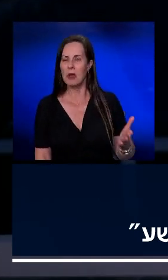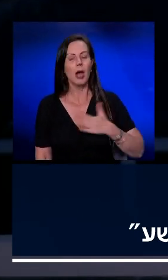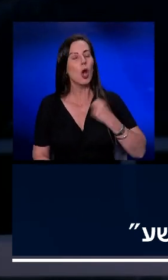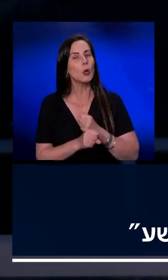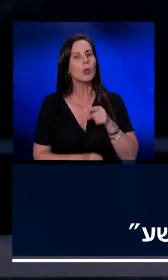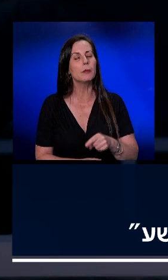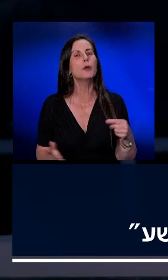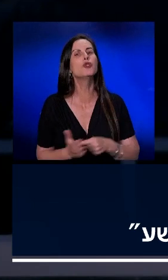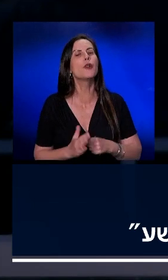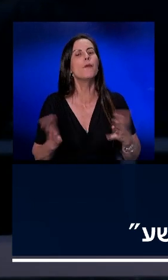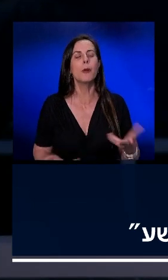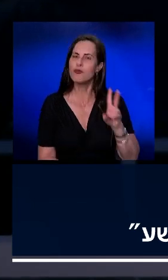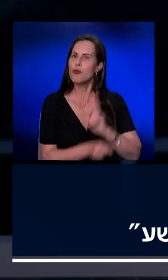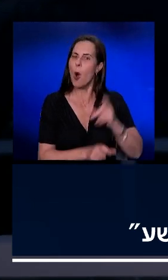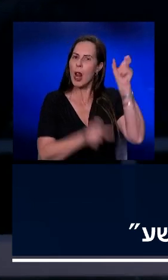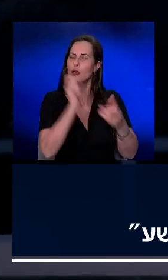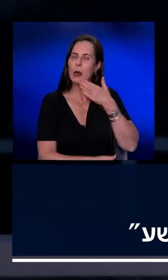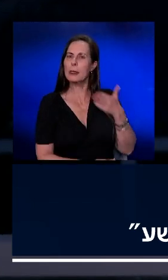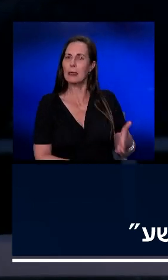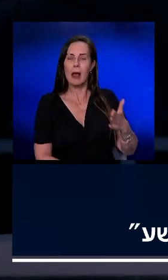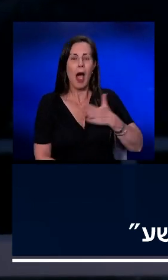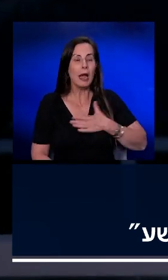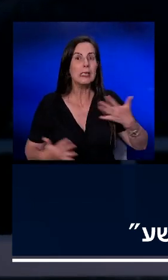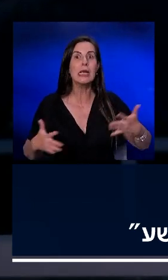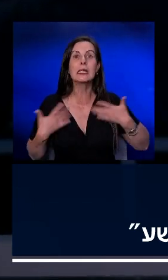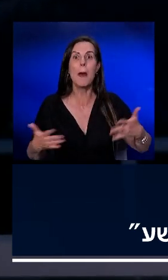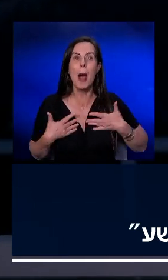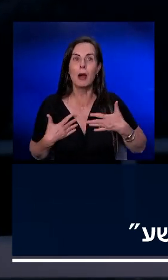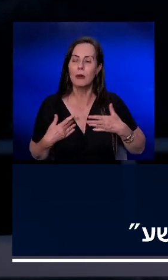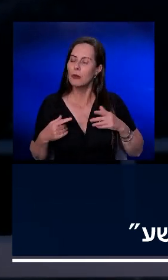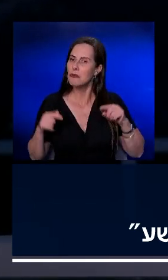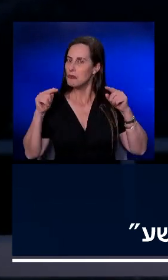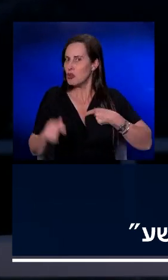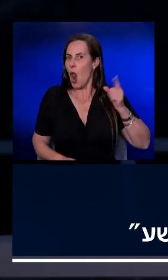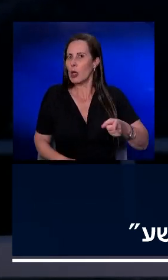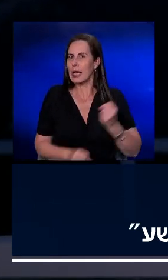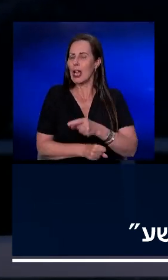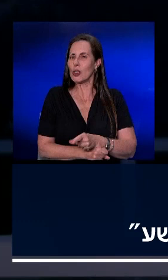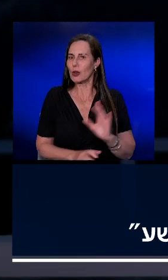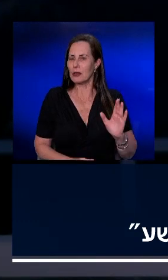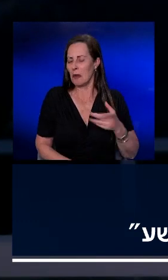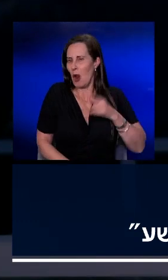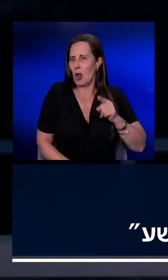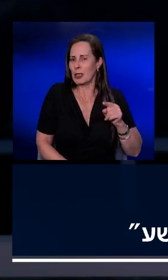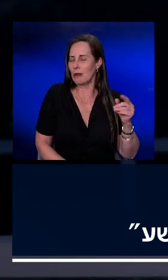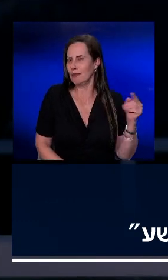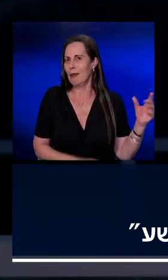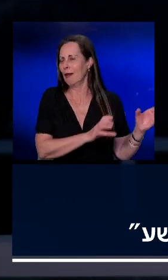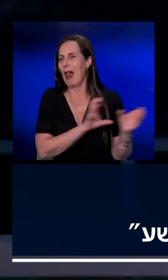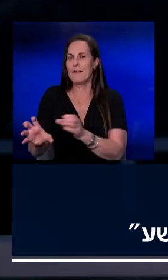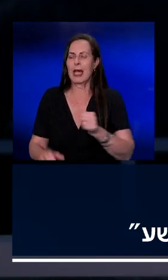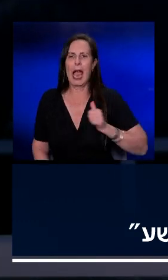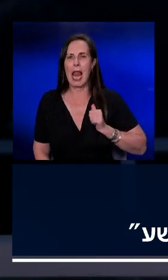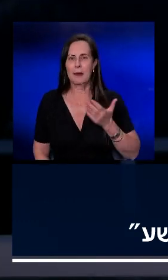זה בשביל להגן על אזרחי מדינת ישראל. אני אשמח שיגיע היום שאני לא אצטרך להגיע לשם, ולא אצטרך לשלוח לשם